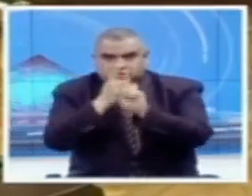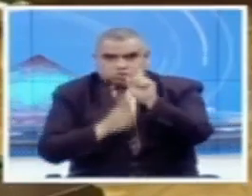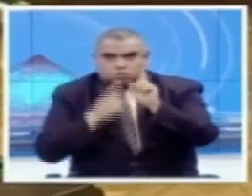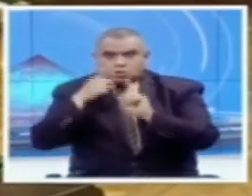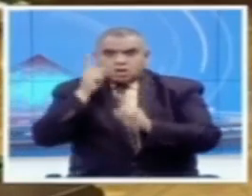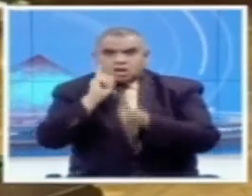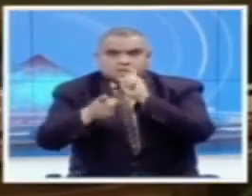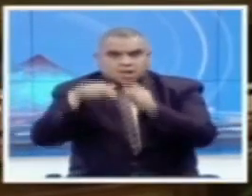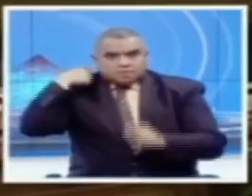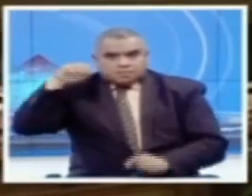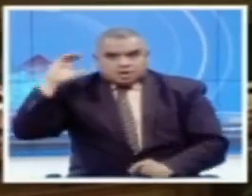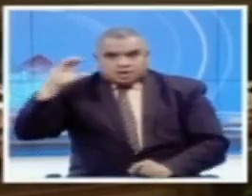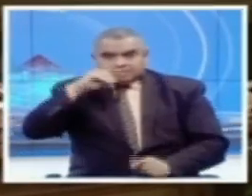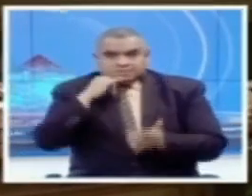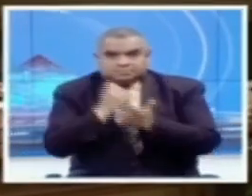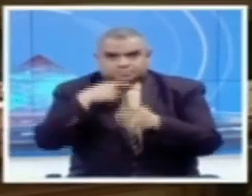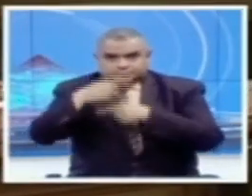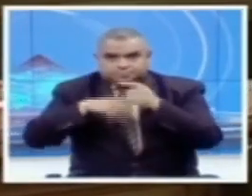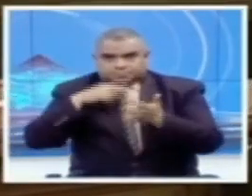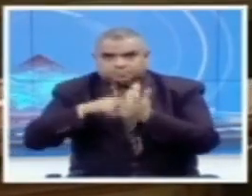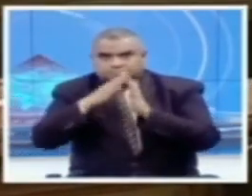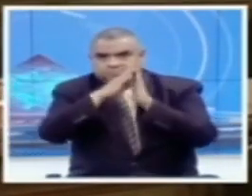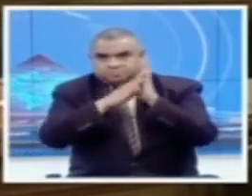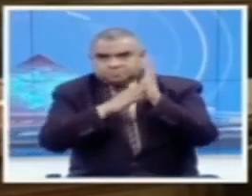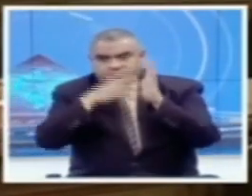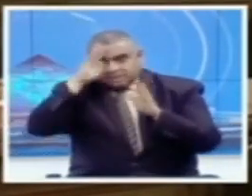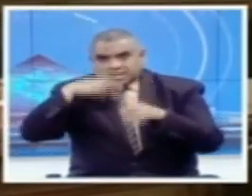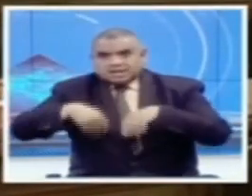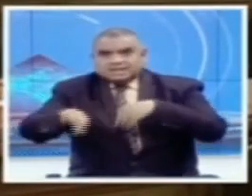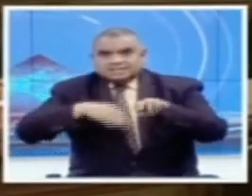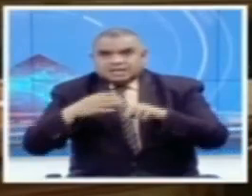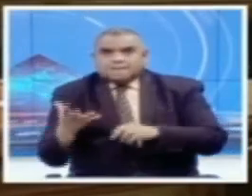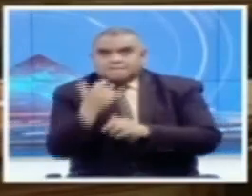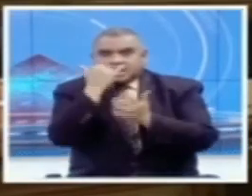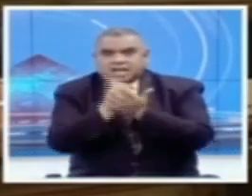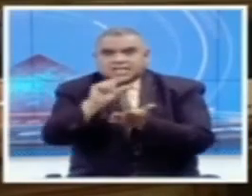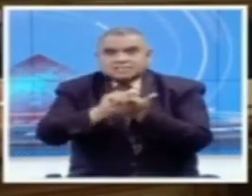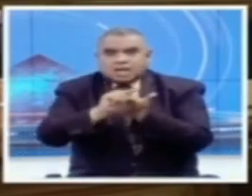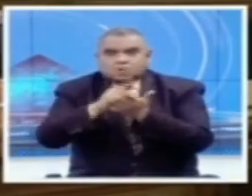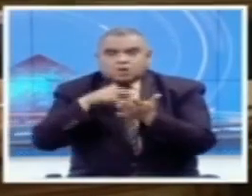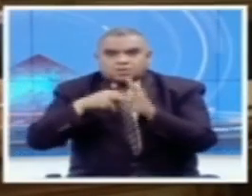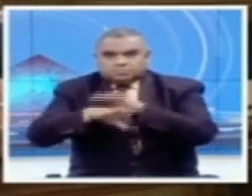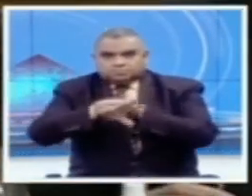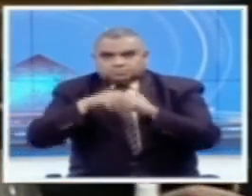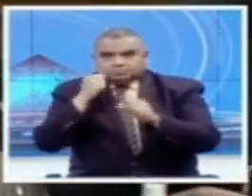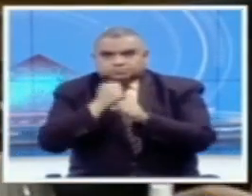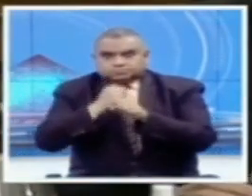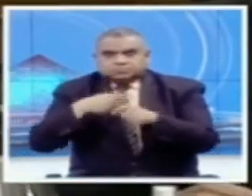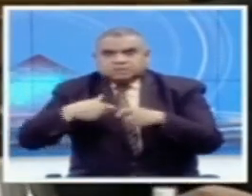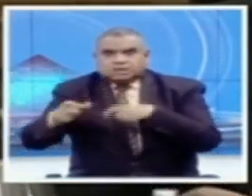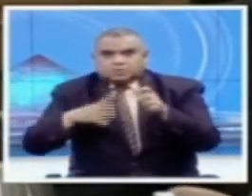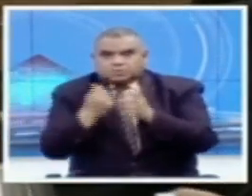تكليفات رئاسية بسرعة الانتهاء من وثيقة سياسة ملكية الدولة التي يأتي إعدادها في إطار إعداد